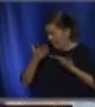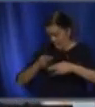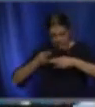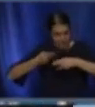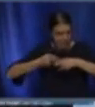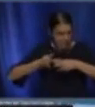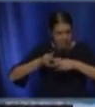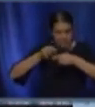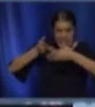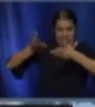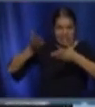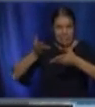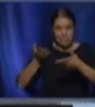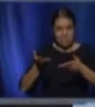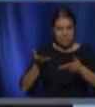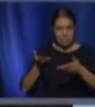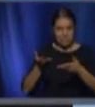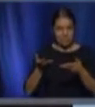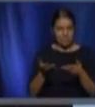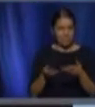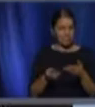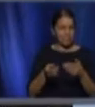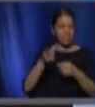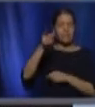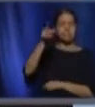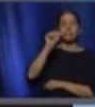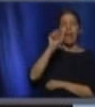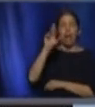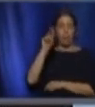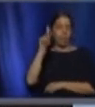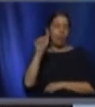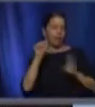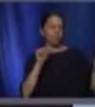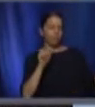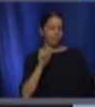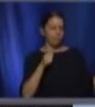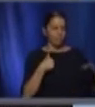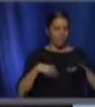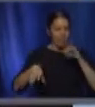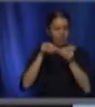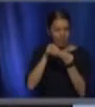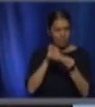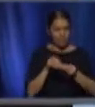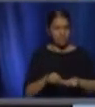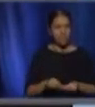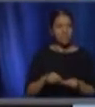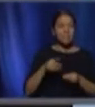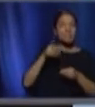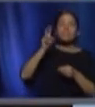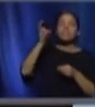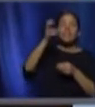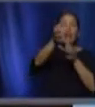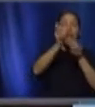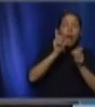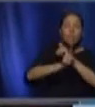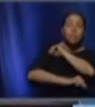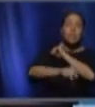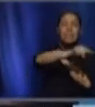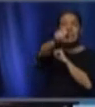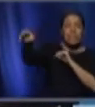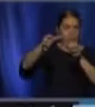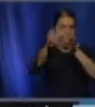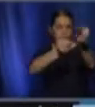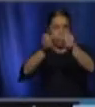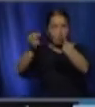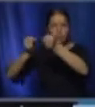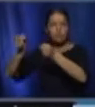Dans les faits, ce qu'il faut comprendre, c'est que souvent, ces entreprises-là font appel à des employés d'agences qui peuvent provenir de différentes régions.